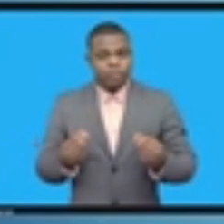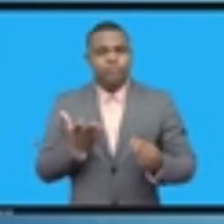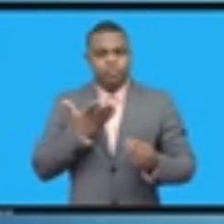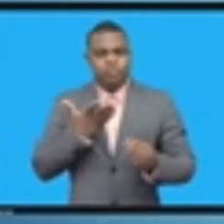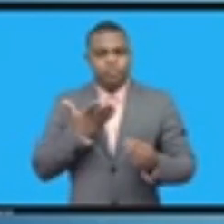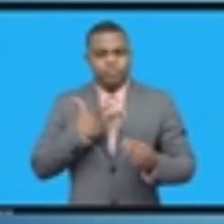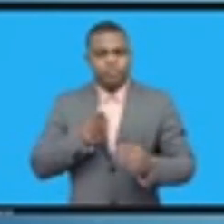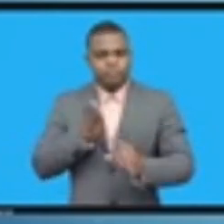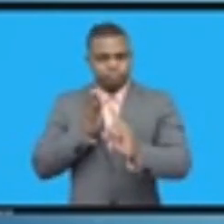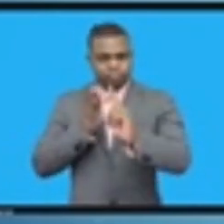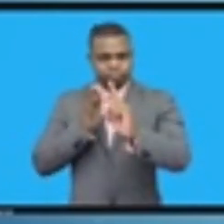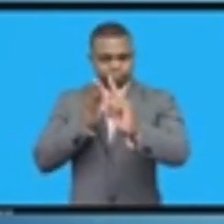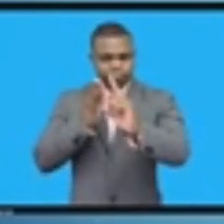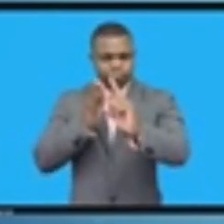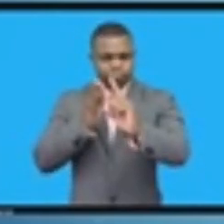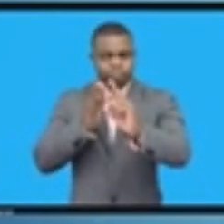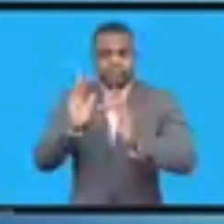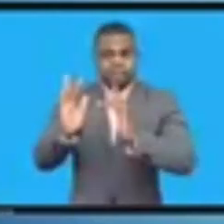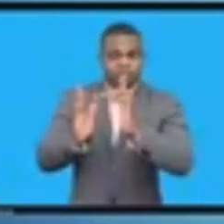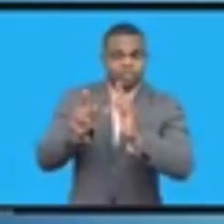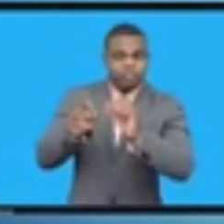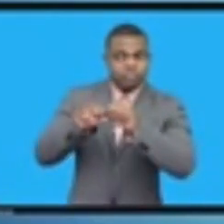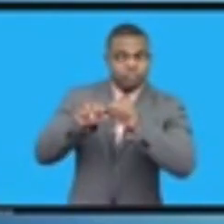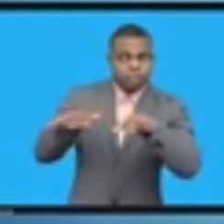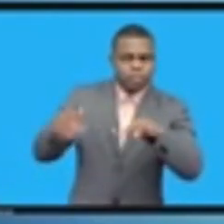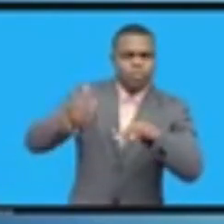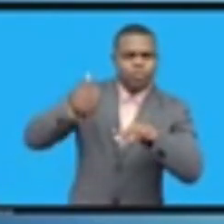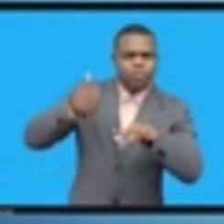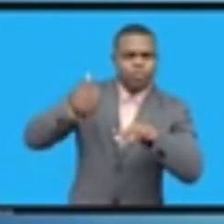安全、稳定、隐私、